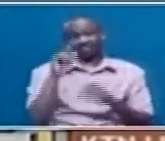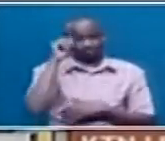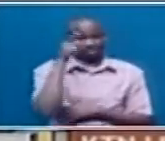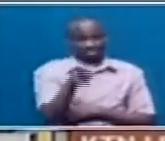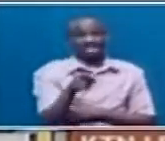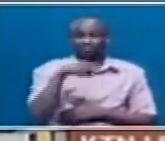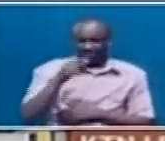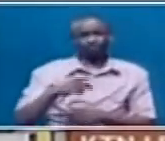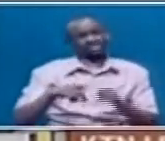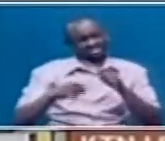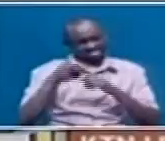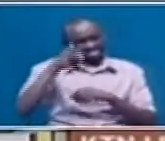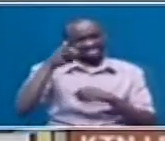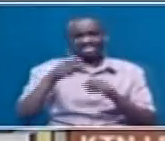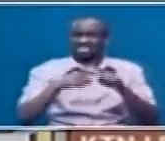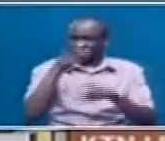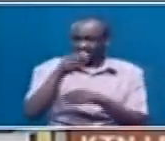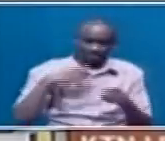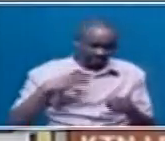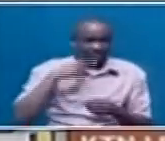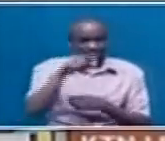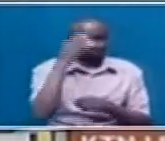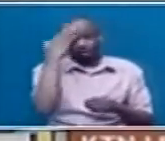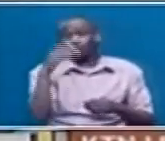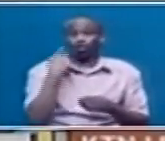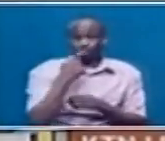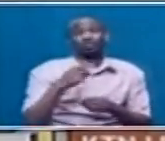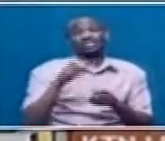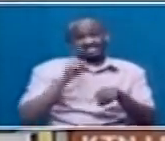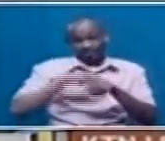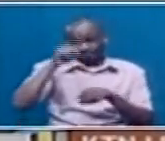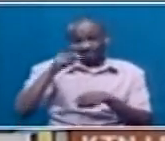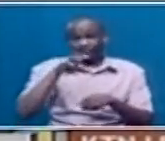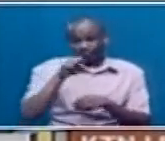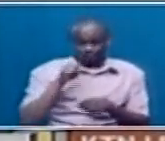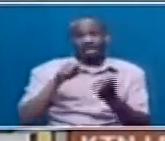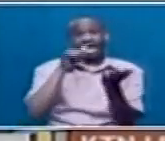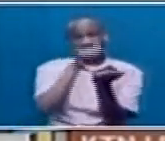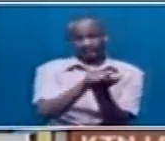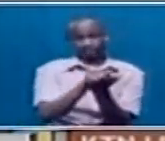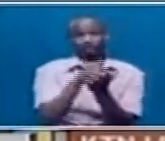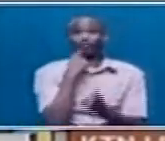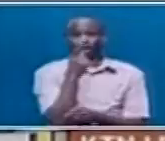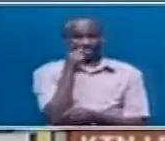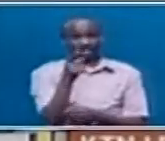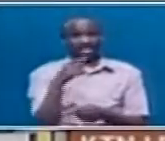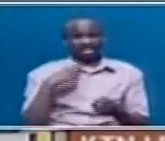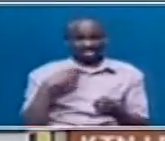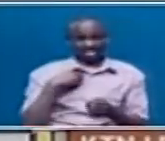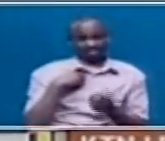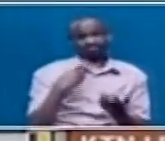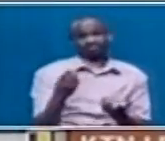Bhatt aliuawa kwa kupigwa risasi na watu wasiojulikana alipokuwa akitoka katika uwanja wa ndege wa Moi kumpokea